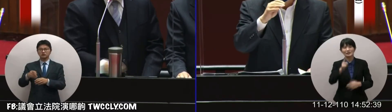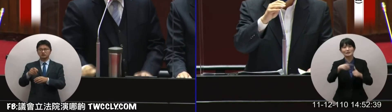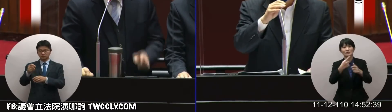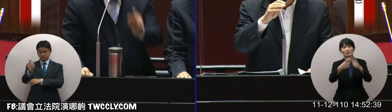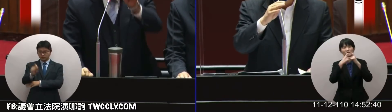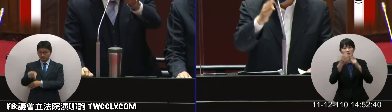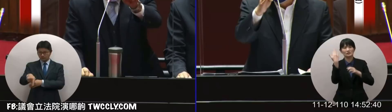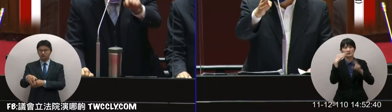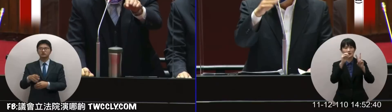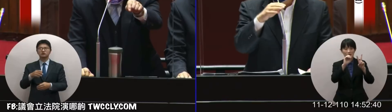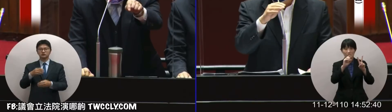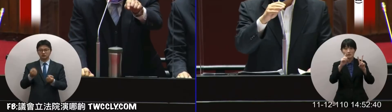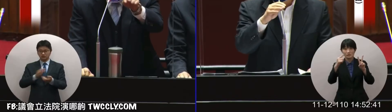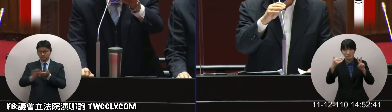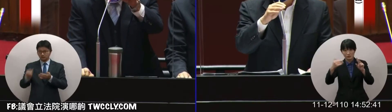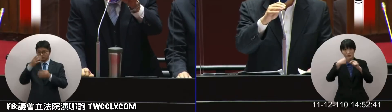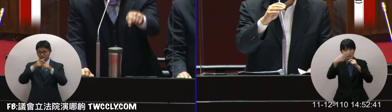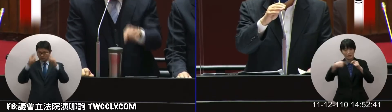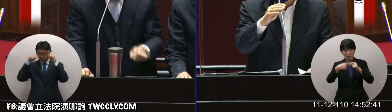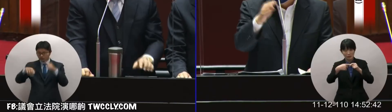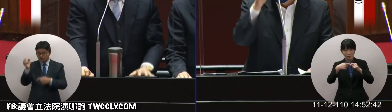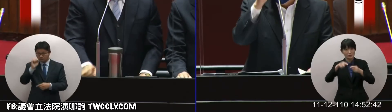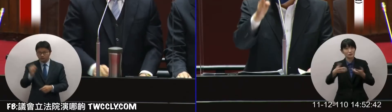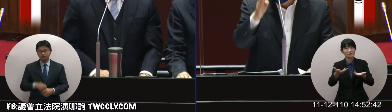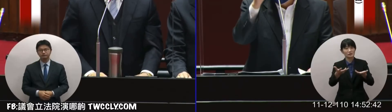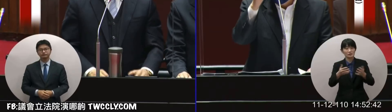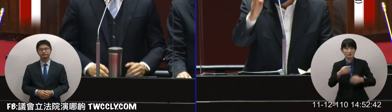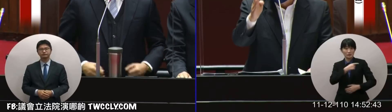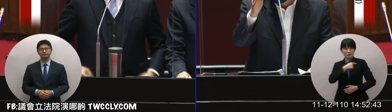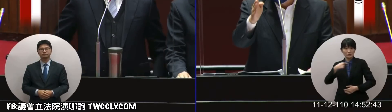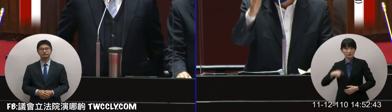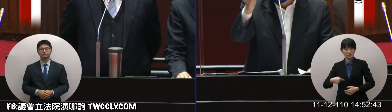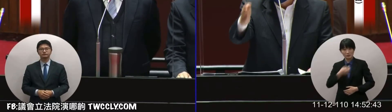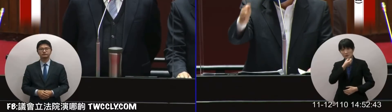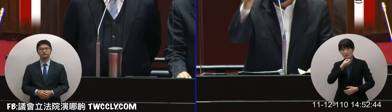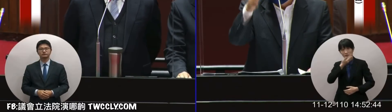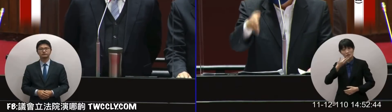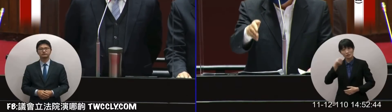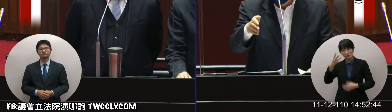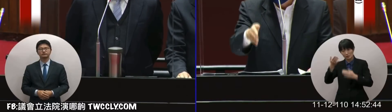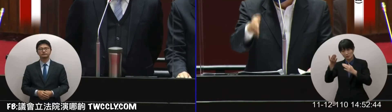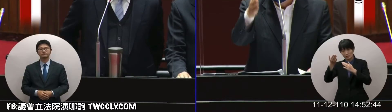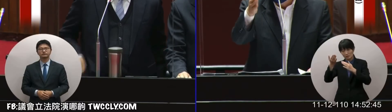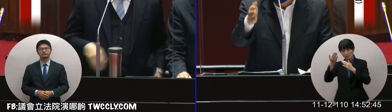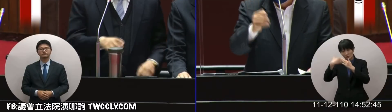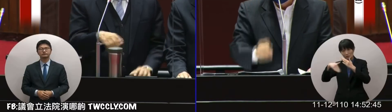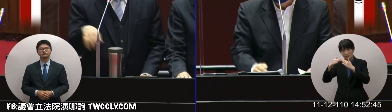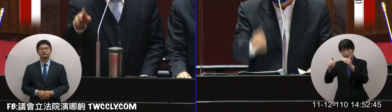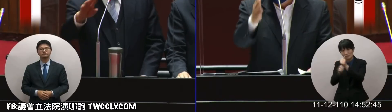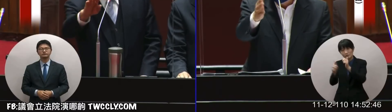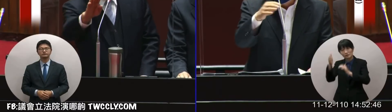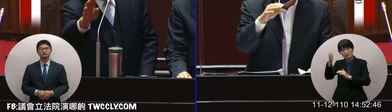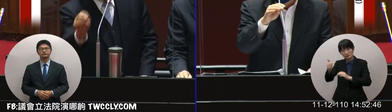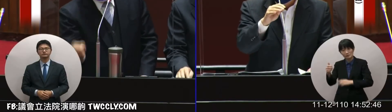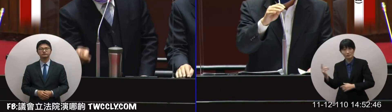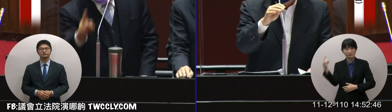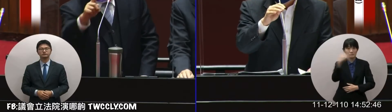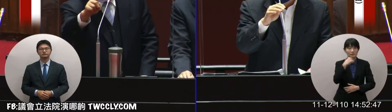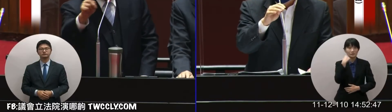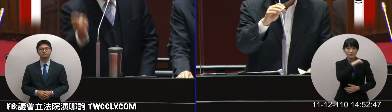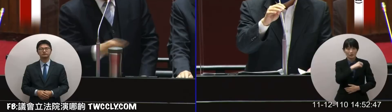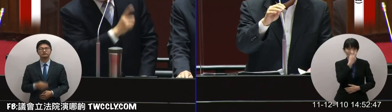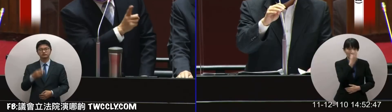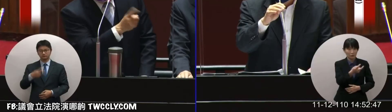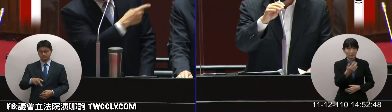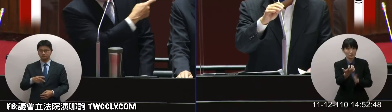答我，2019年，我现在要问的是2019年北京清华大学副校长来这边的时候有没有申请，有违法吗？